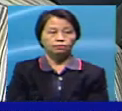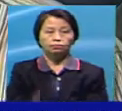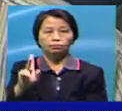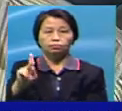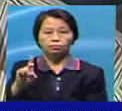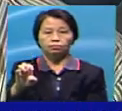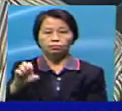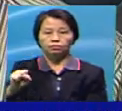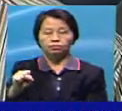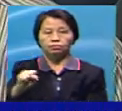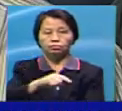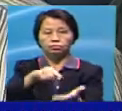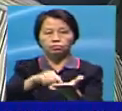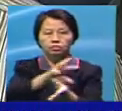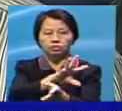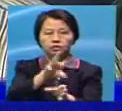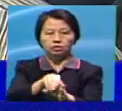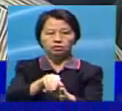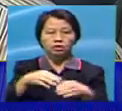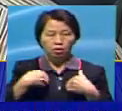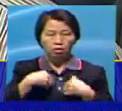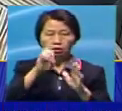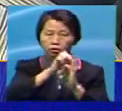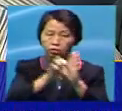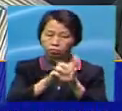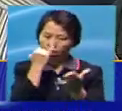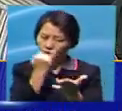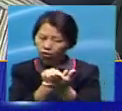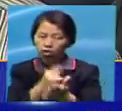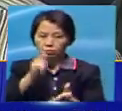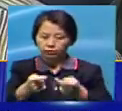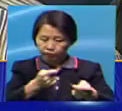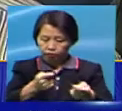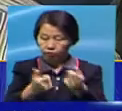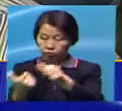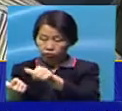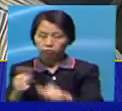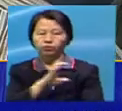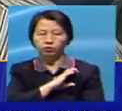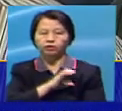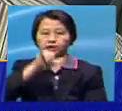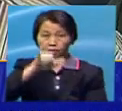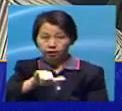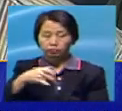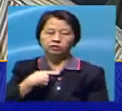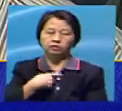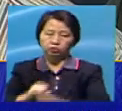Kes ini adalah kes yang melibatkan ada elemen jenayah dan perlu dikendalikan oleh polis, kita sokong